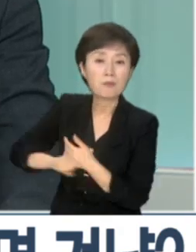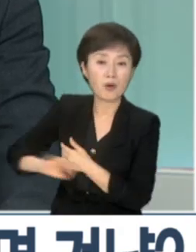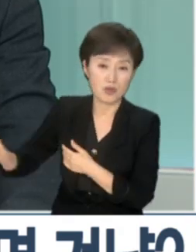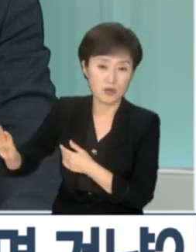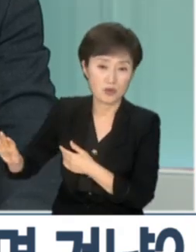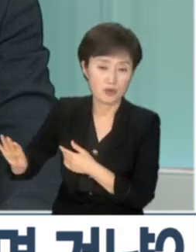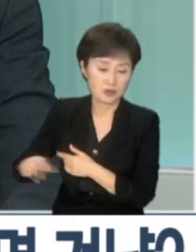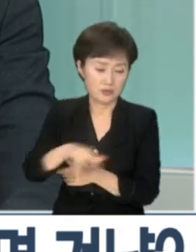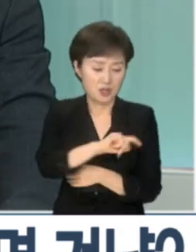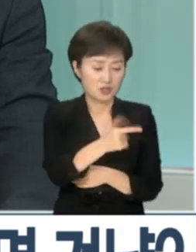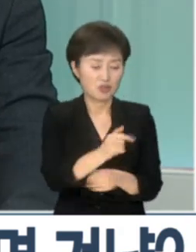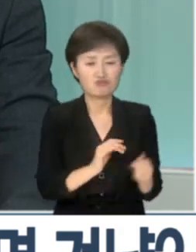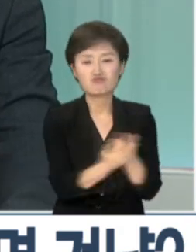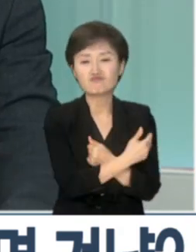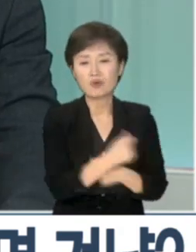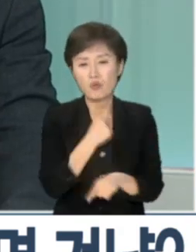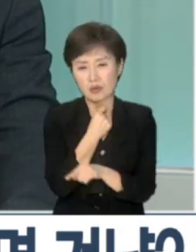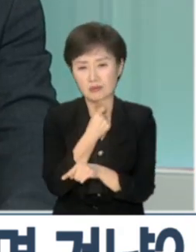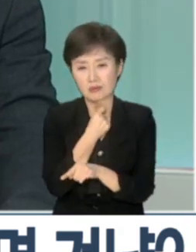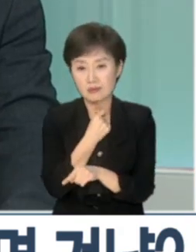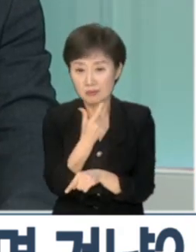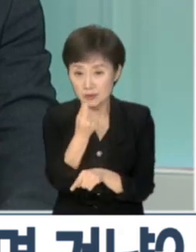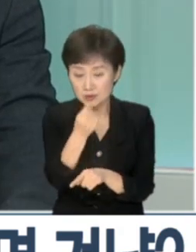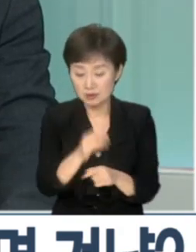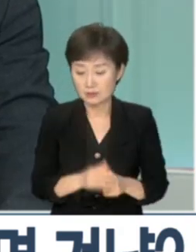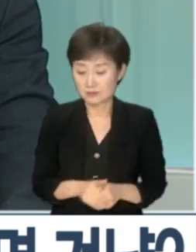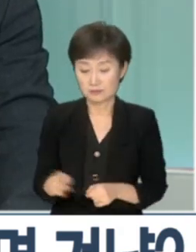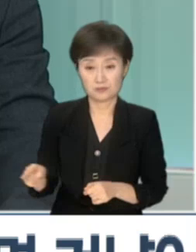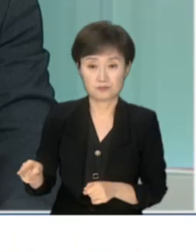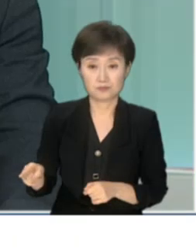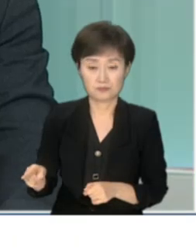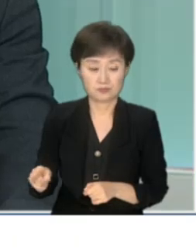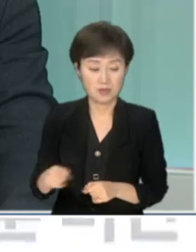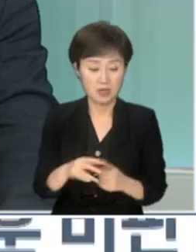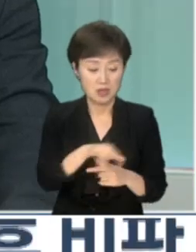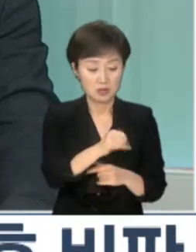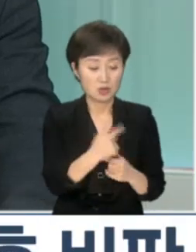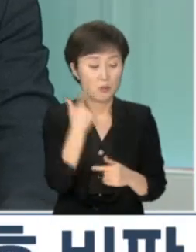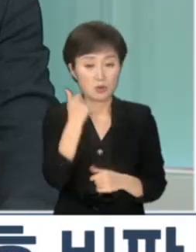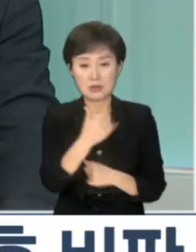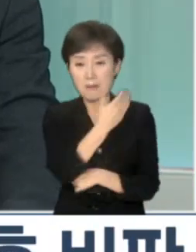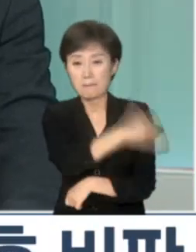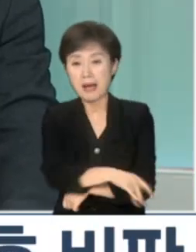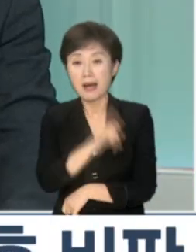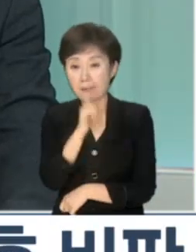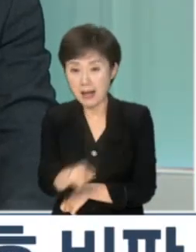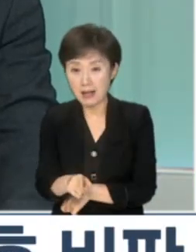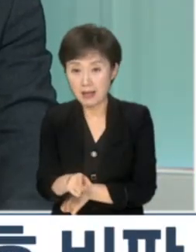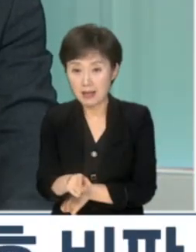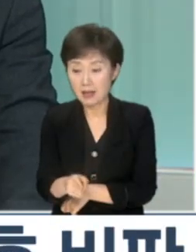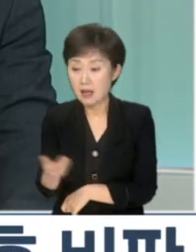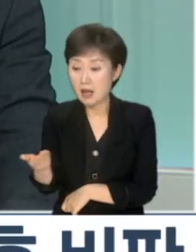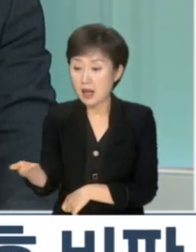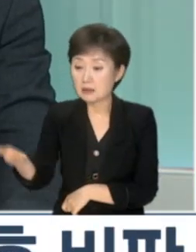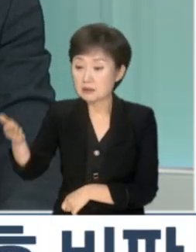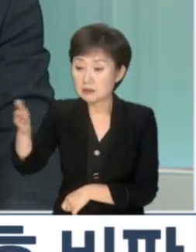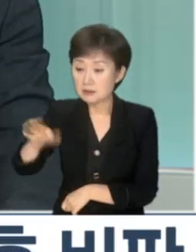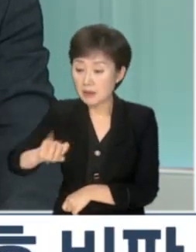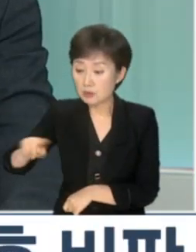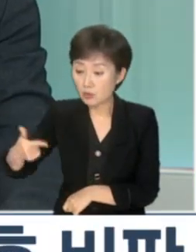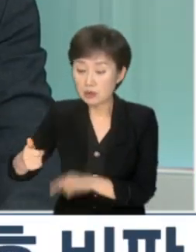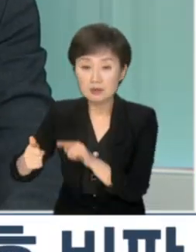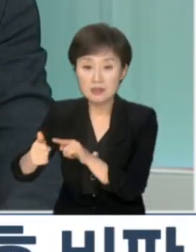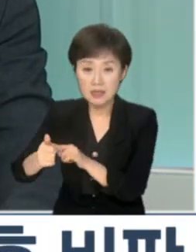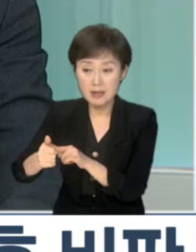저 국민의힘에서 태극기 부대하고 정광훈 목사하고 단절한다라고 얘기도 했었잖아요. 그런데 이 임기 마친 장관, 현직 장관이 가장